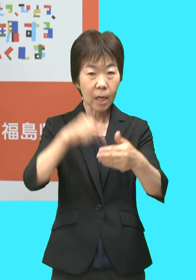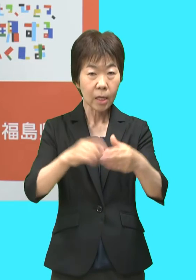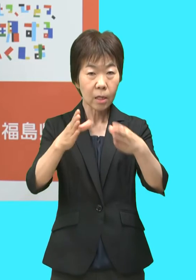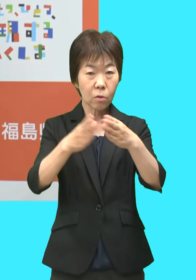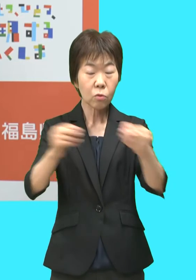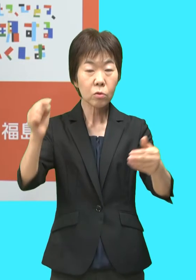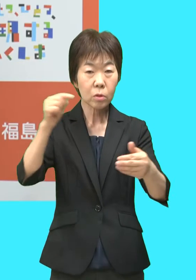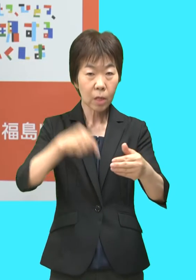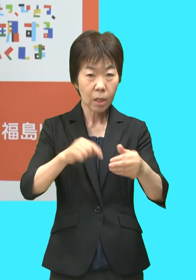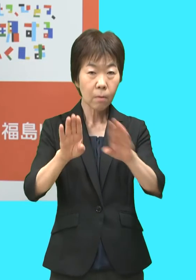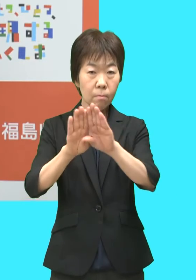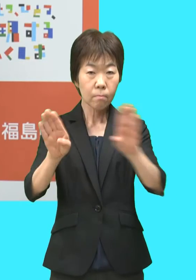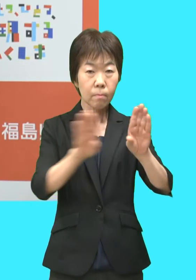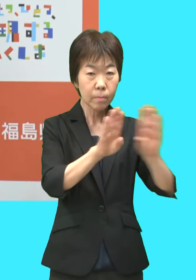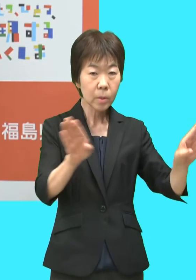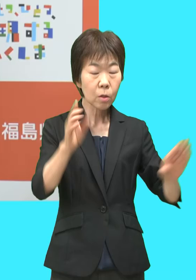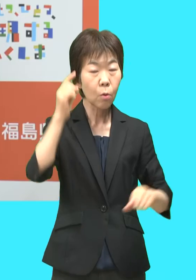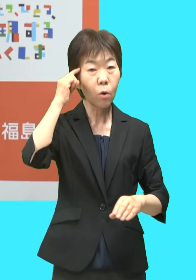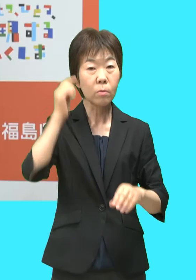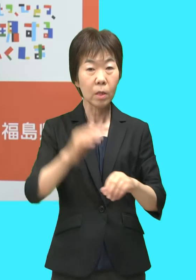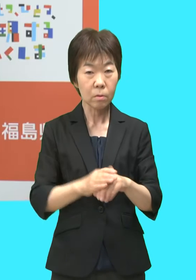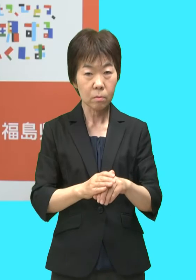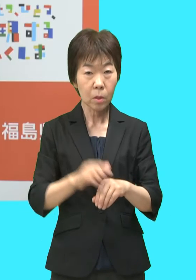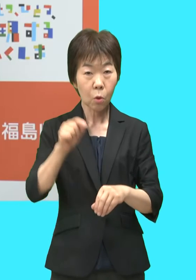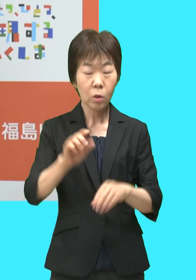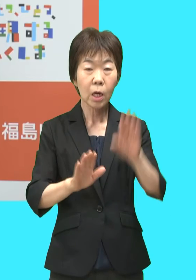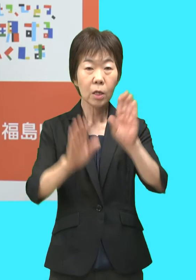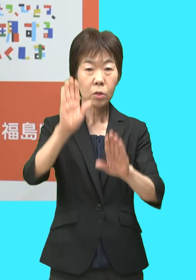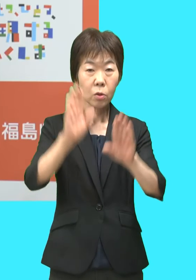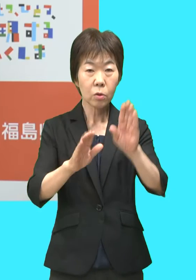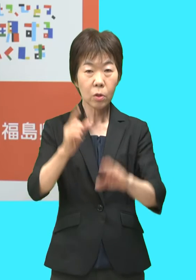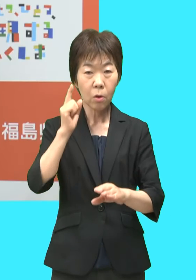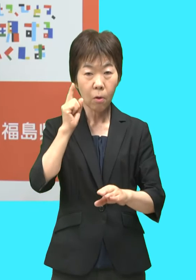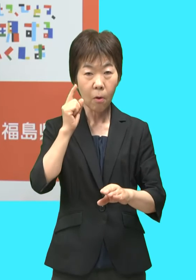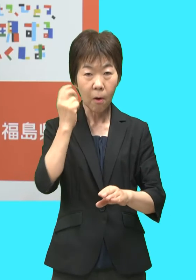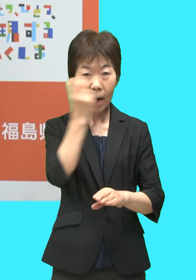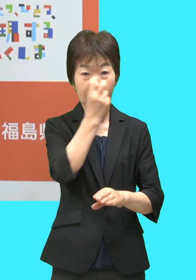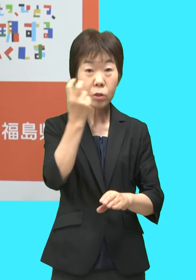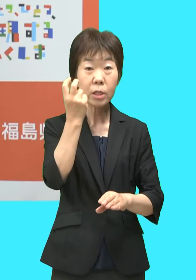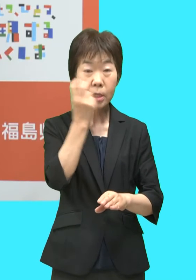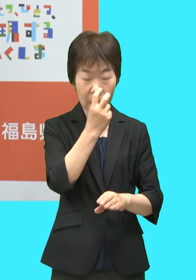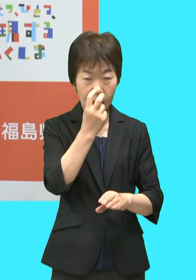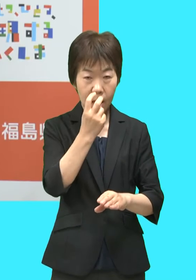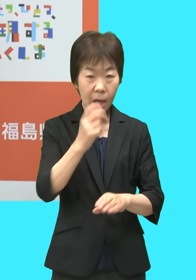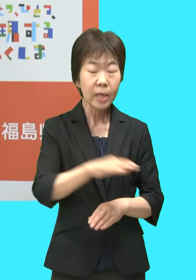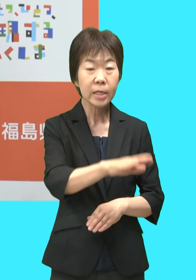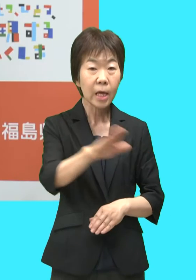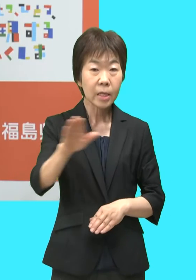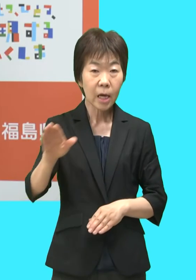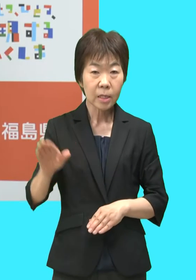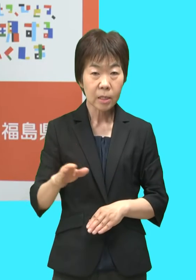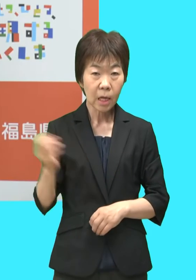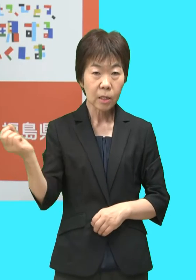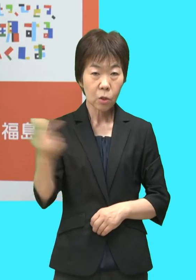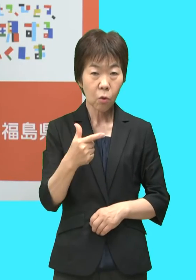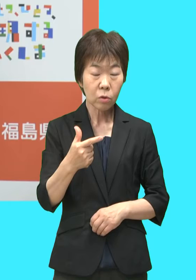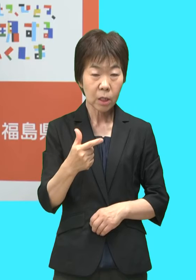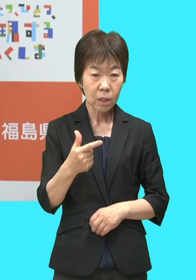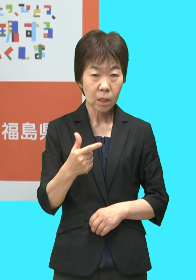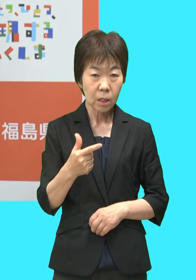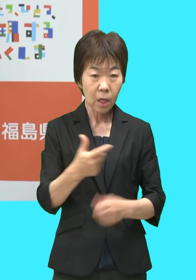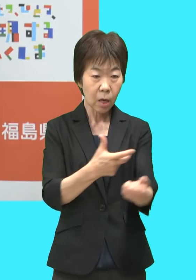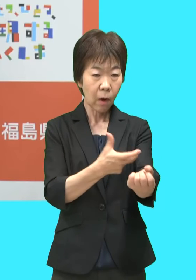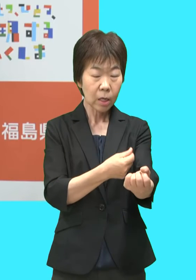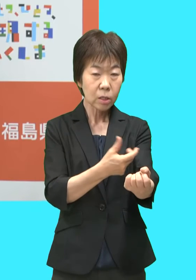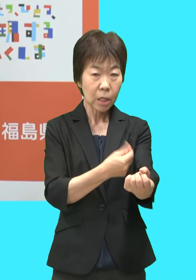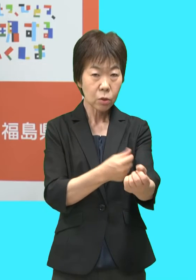きく展開してくると思います。でそういった状況を見ながら、やはり全体として早期にワクチン接種促進でき